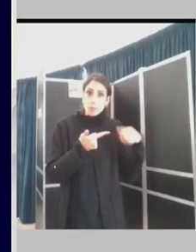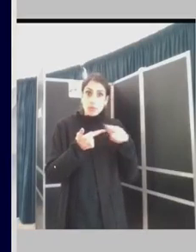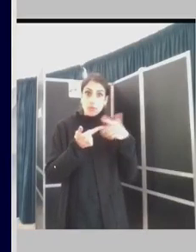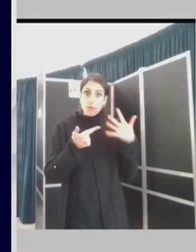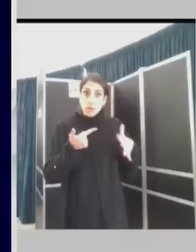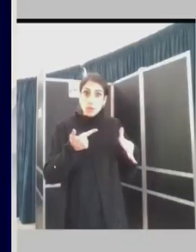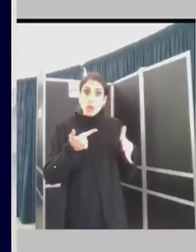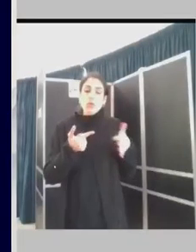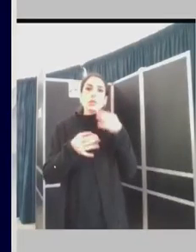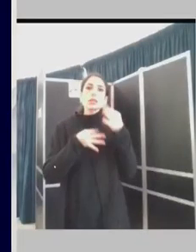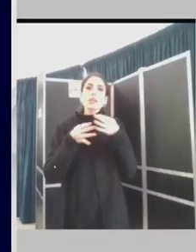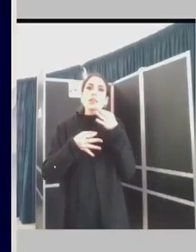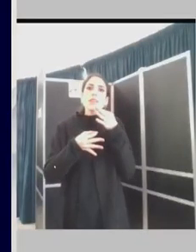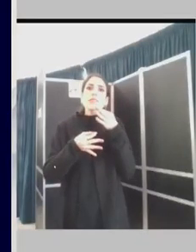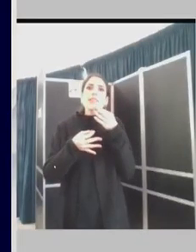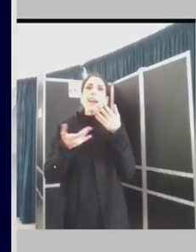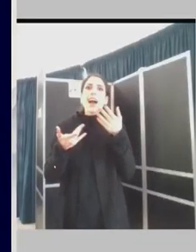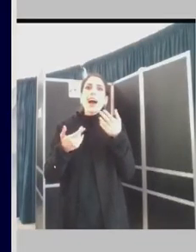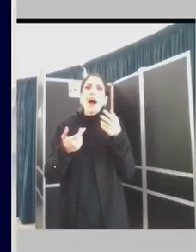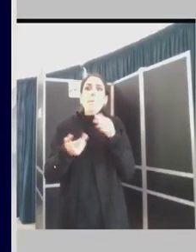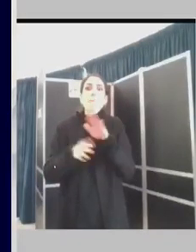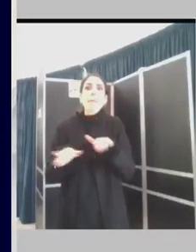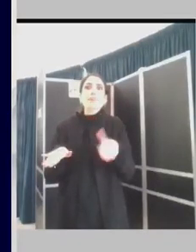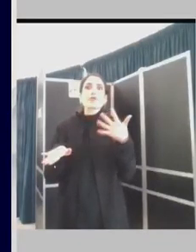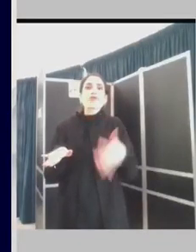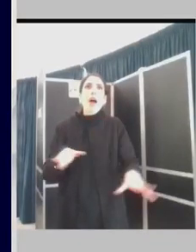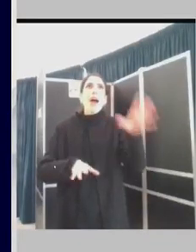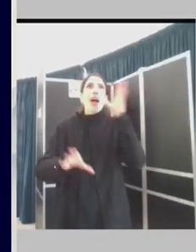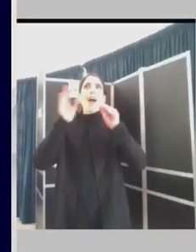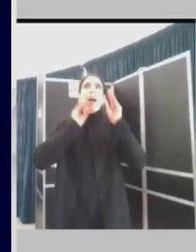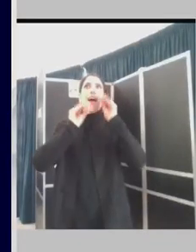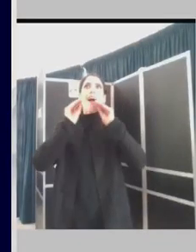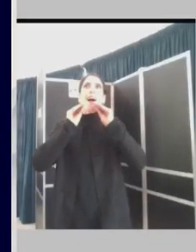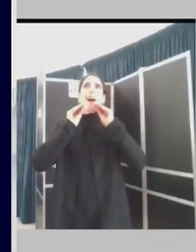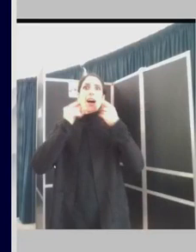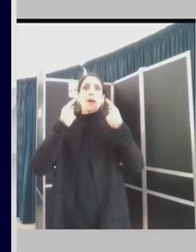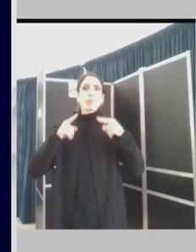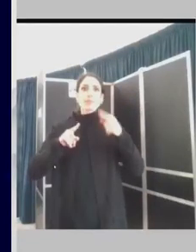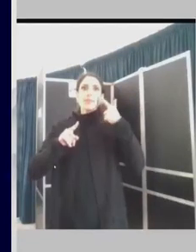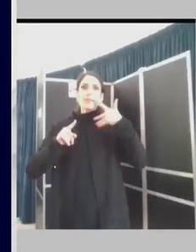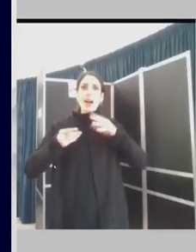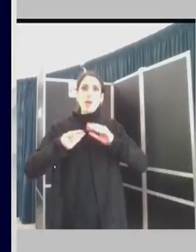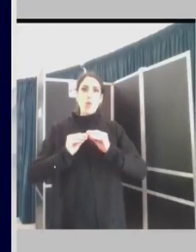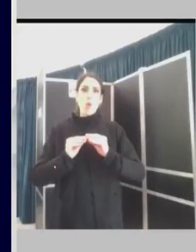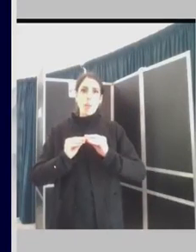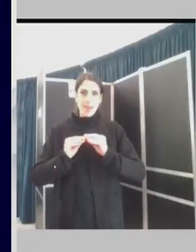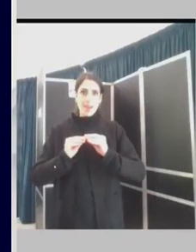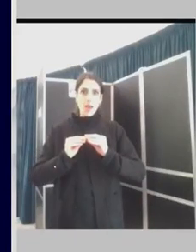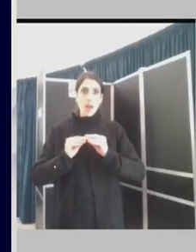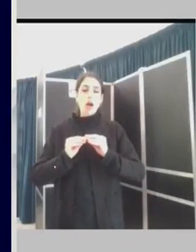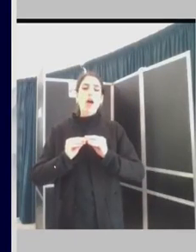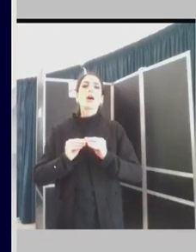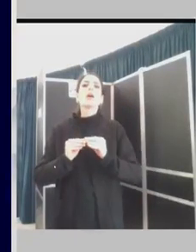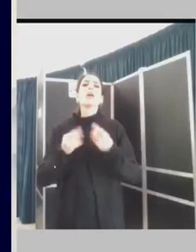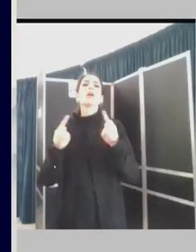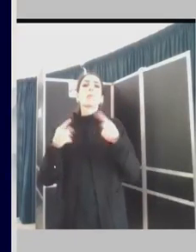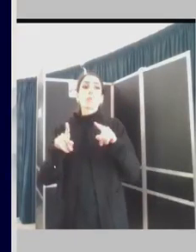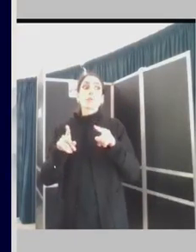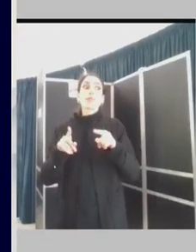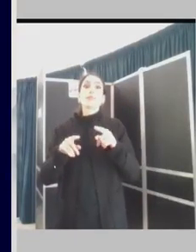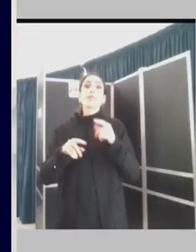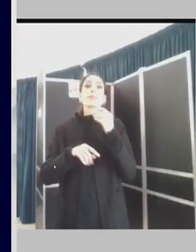stiamo tutti tranquilli, perché anch'io come genitore ho provato questa esperienza, diventiamo anche noi degli adulti più